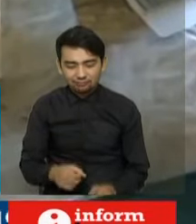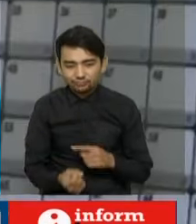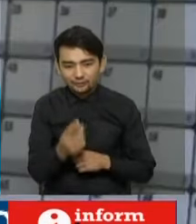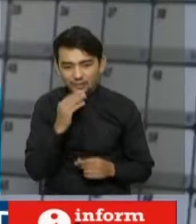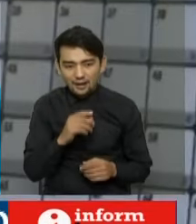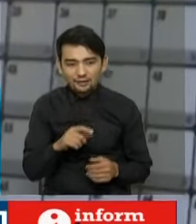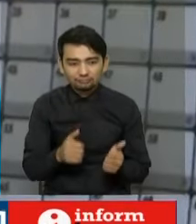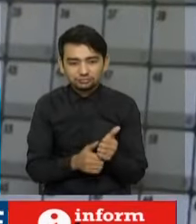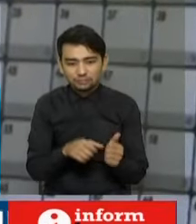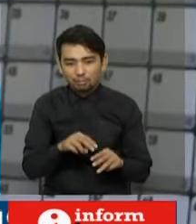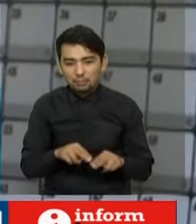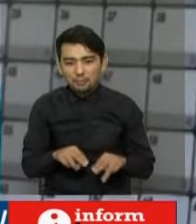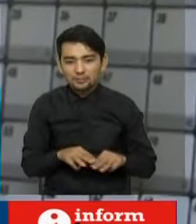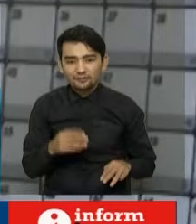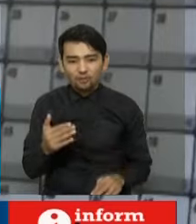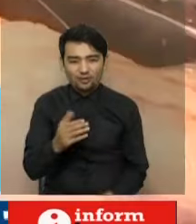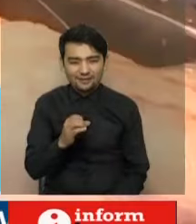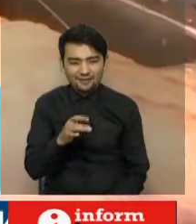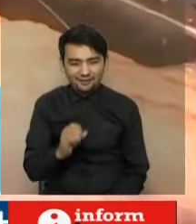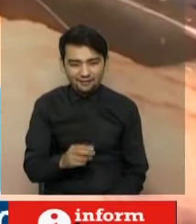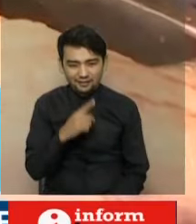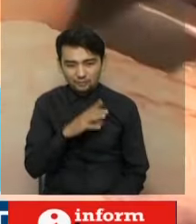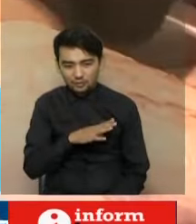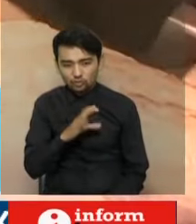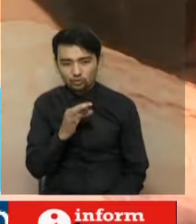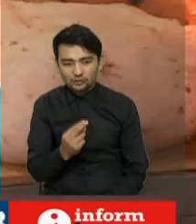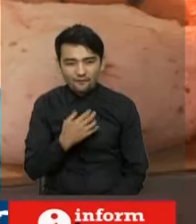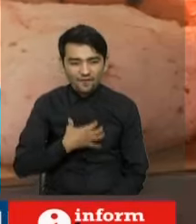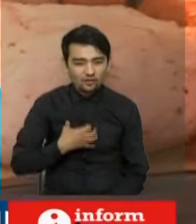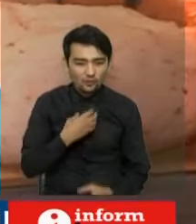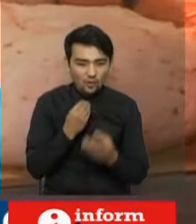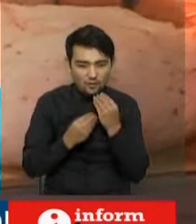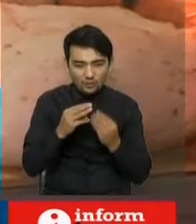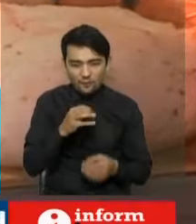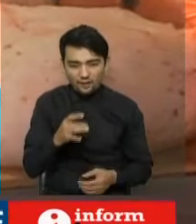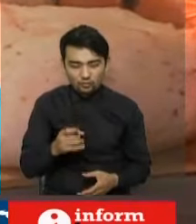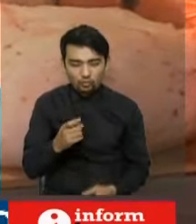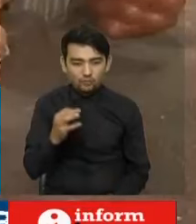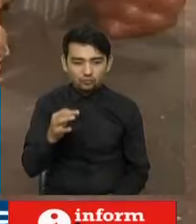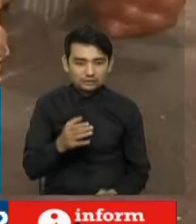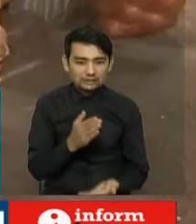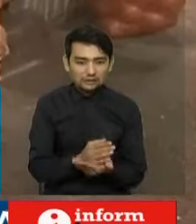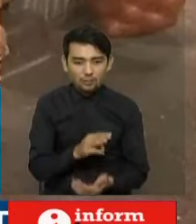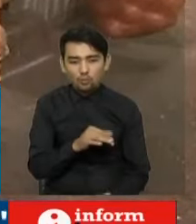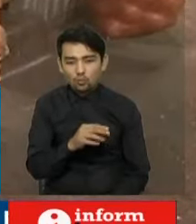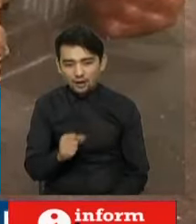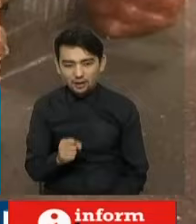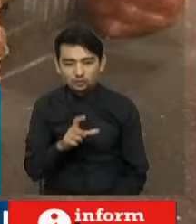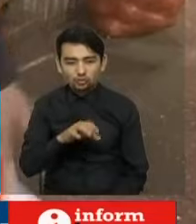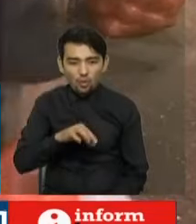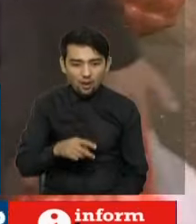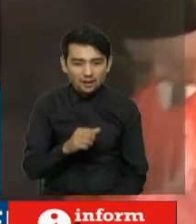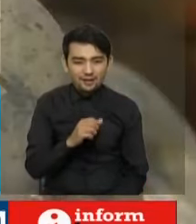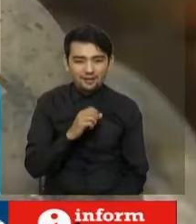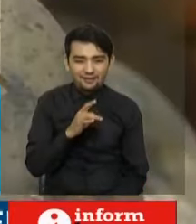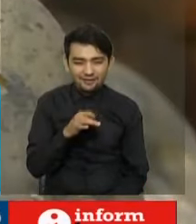Серик Жумангарин сегодня отметил, что по 10 социально значимым товарам Казахстан обеспечен на 100%. Это мука, соль, рис, макароны,